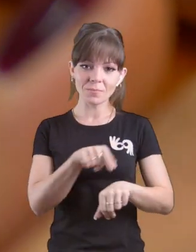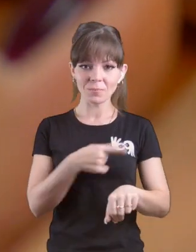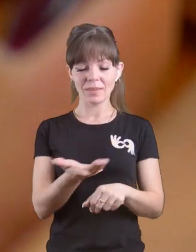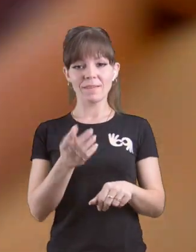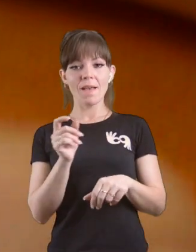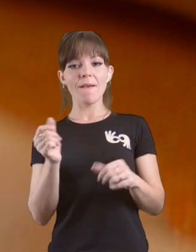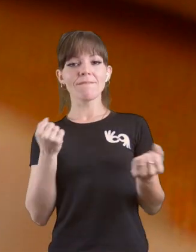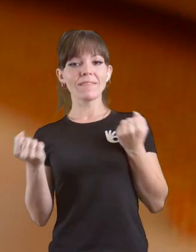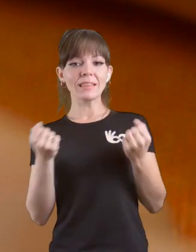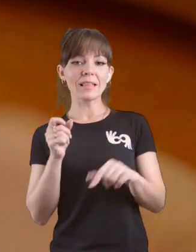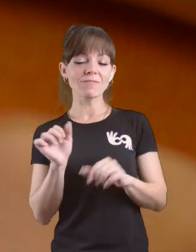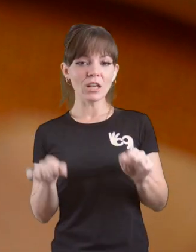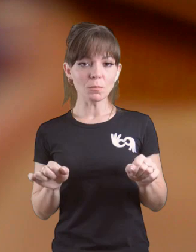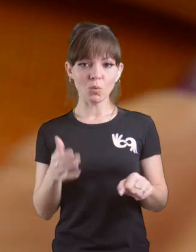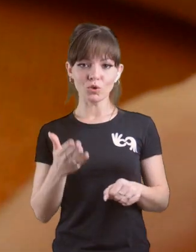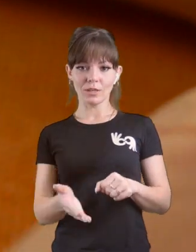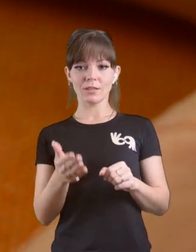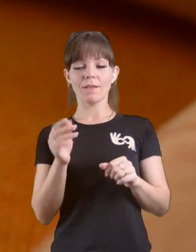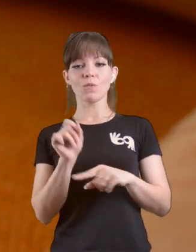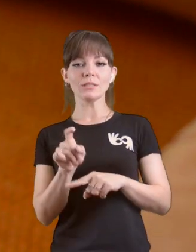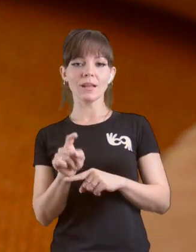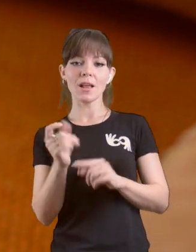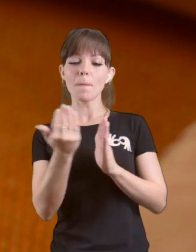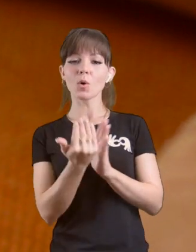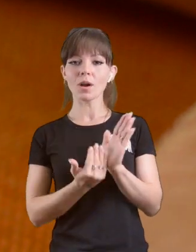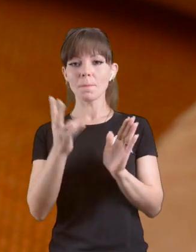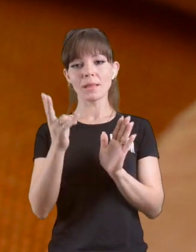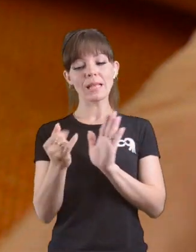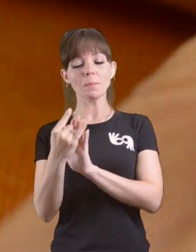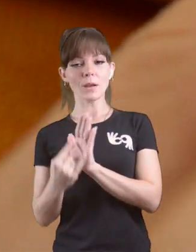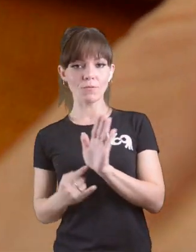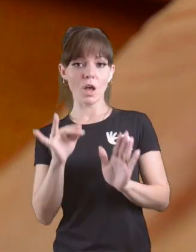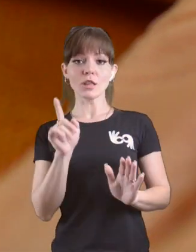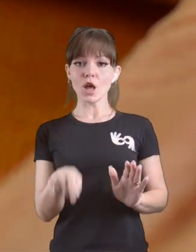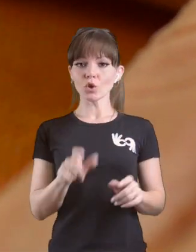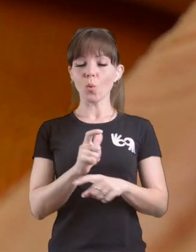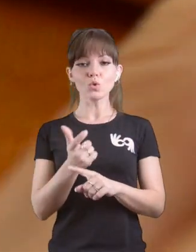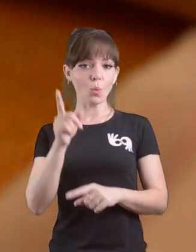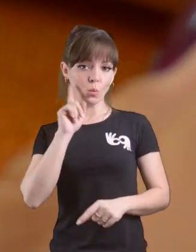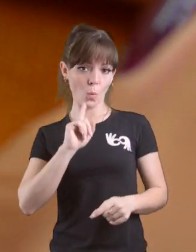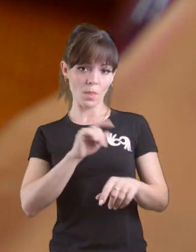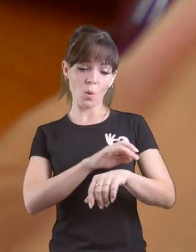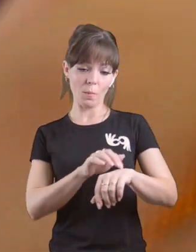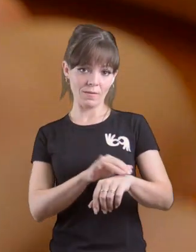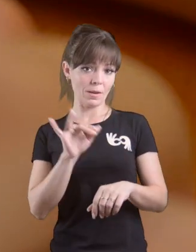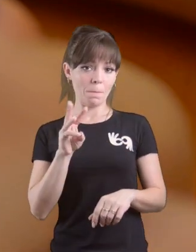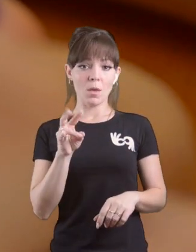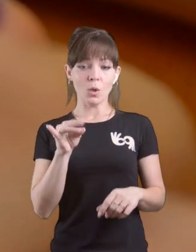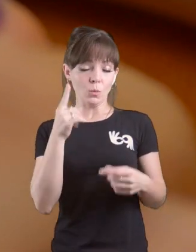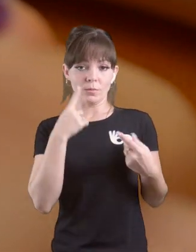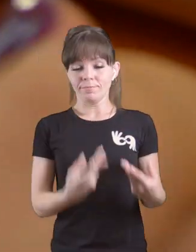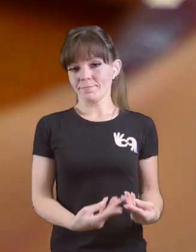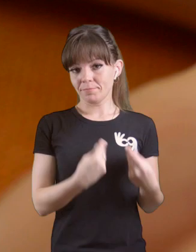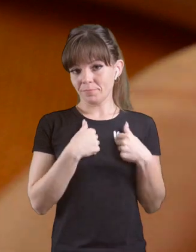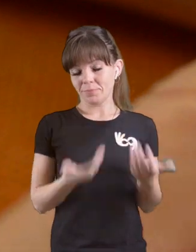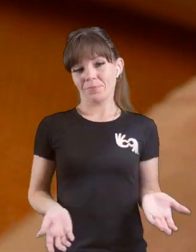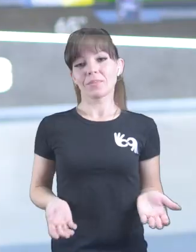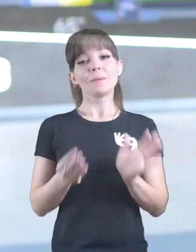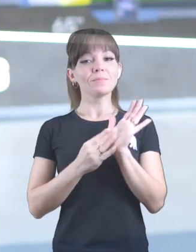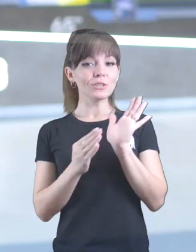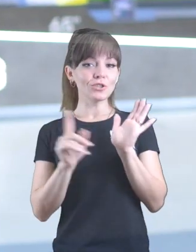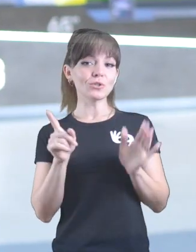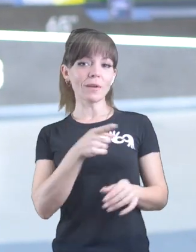куча фитнес-возможностей, функциональная программа на смартфоне, а также очень удобное управление, да и вообще меню OS